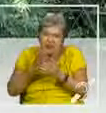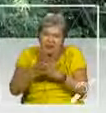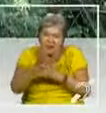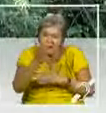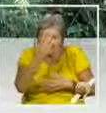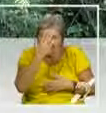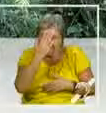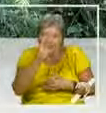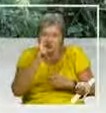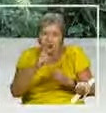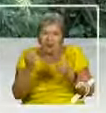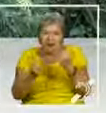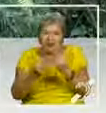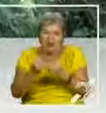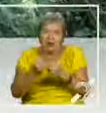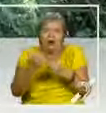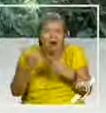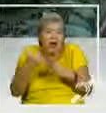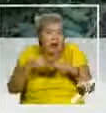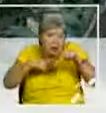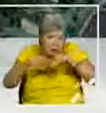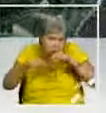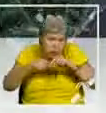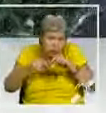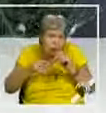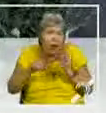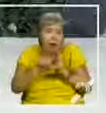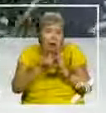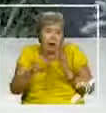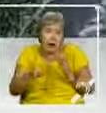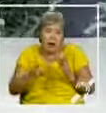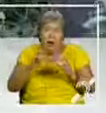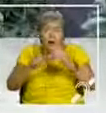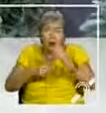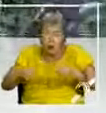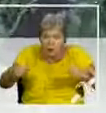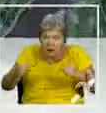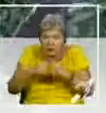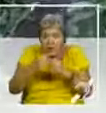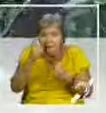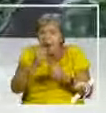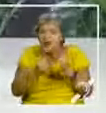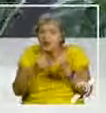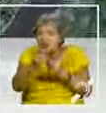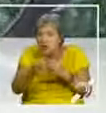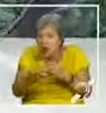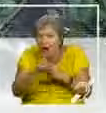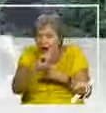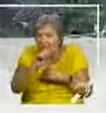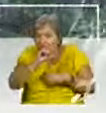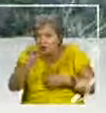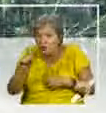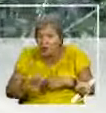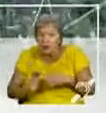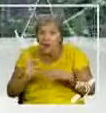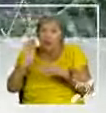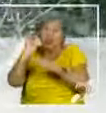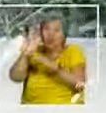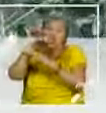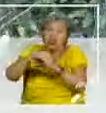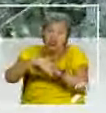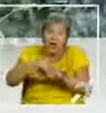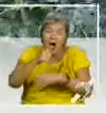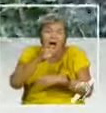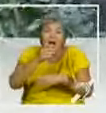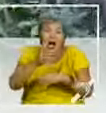cu lateral stânga, cu un autoturism. În urma impactului, autoturismul a fost proiectat în Dunăre, de unde a